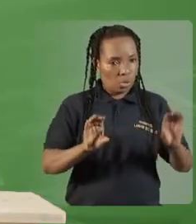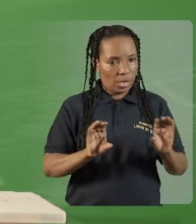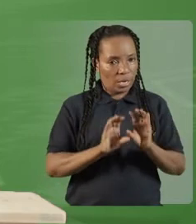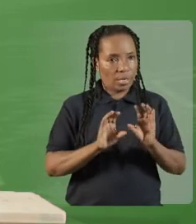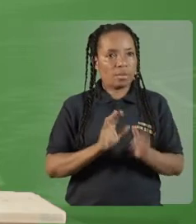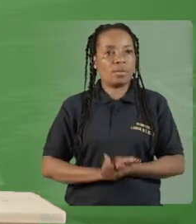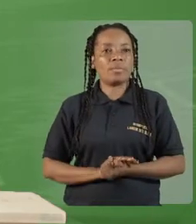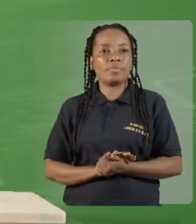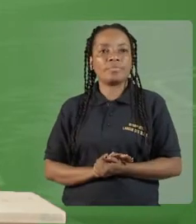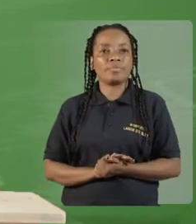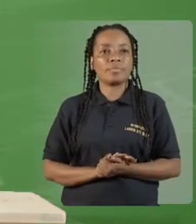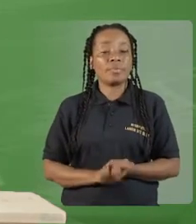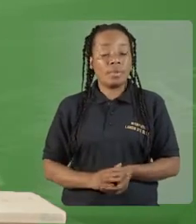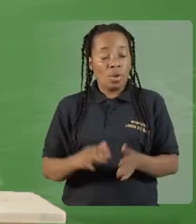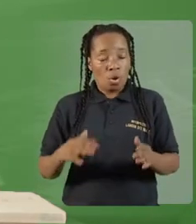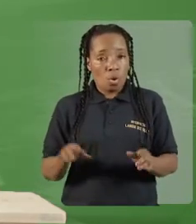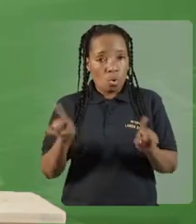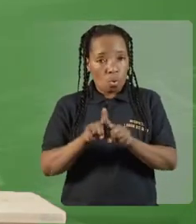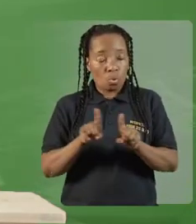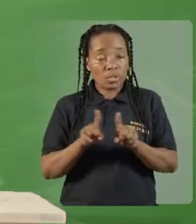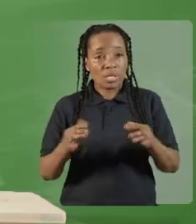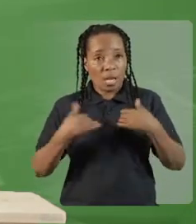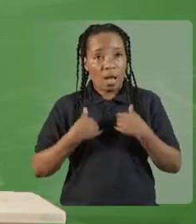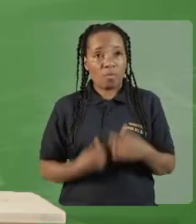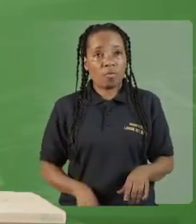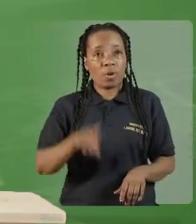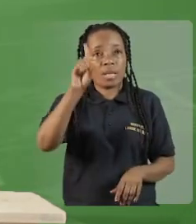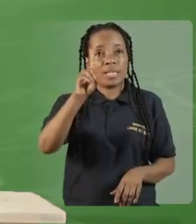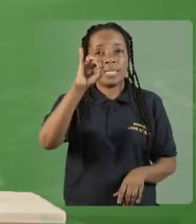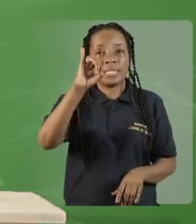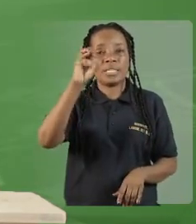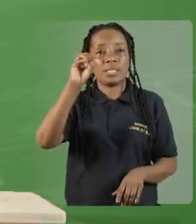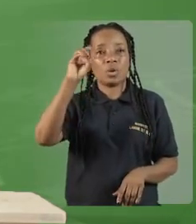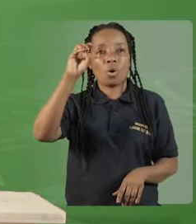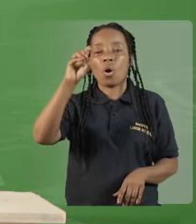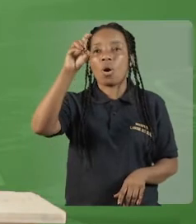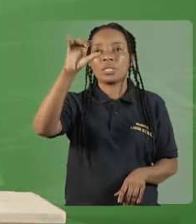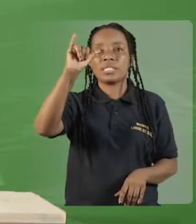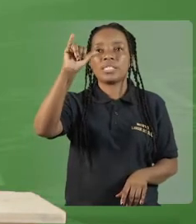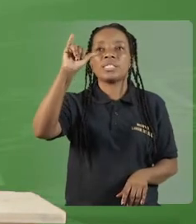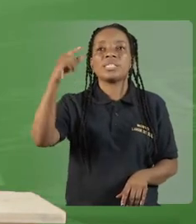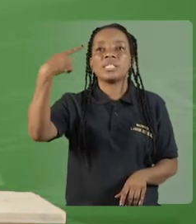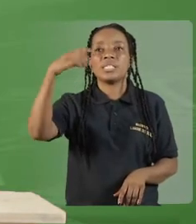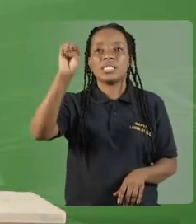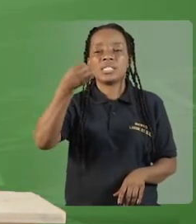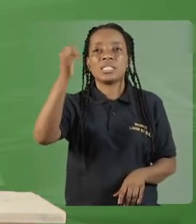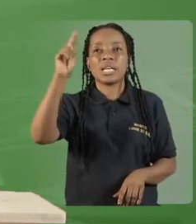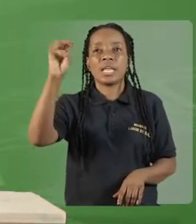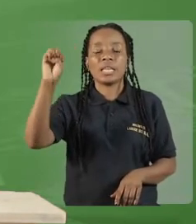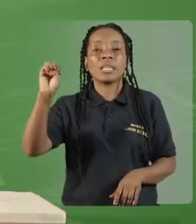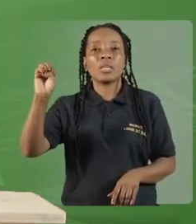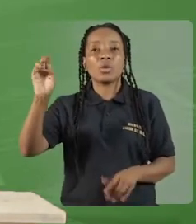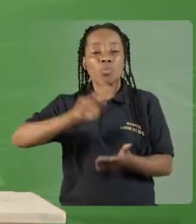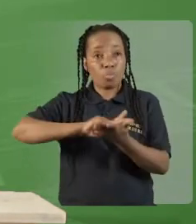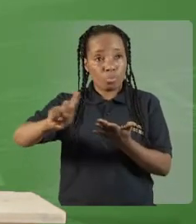Nous avons aussi du dioxygène pur stocké dans ce bocal. Je précise qu'à l'intérieur de ce bocal, nous avons